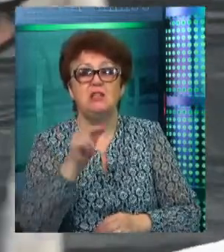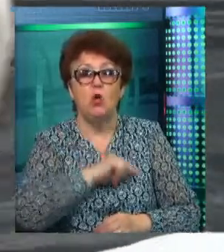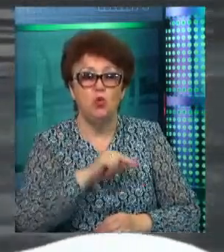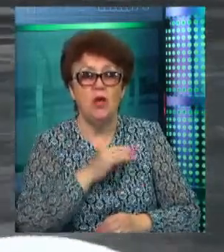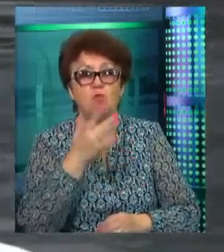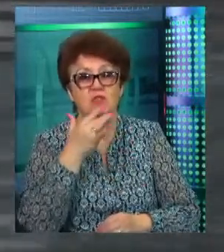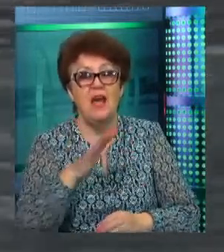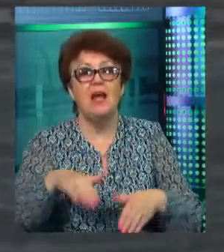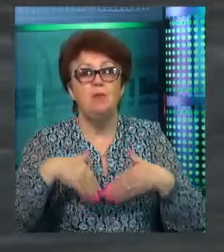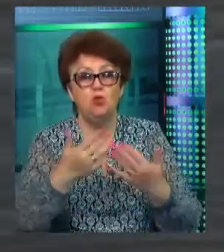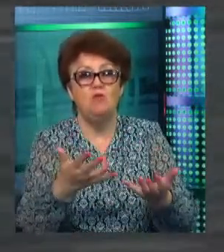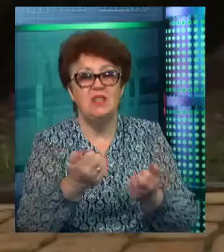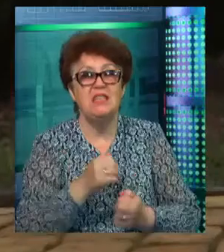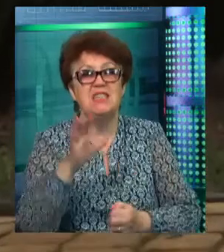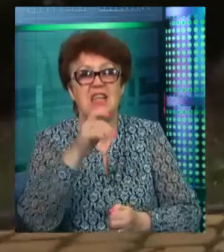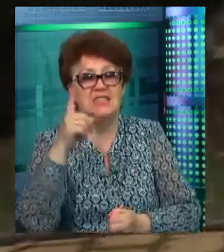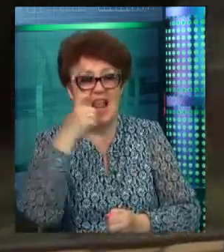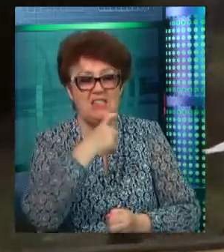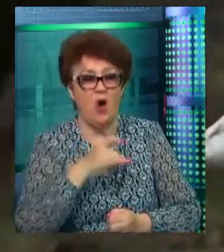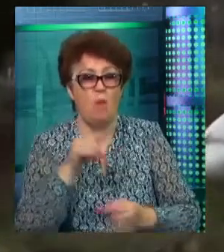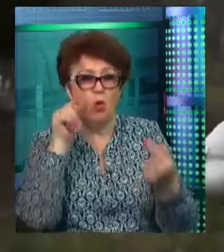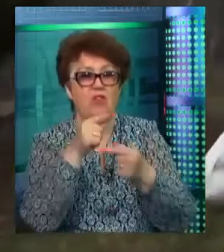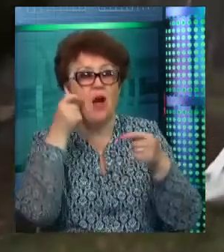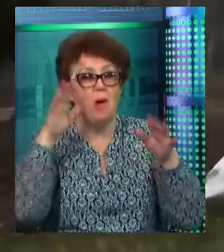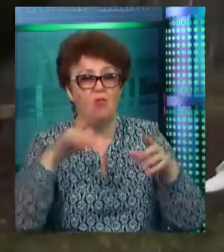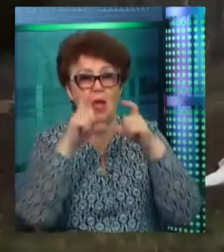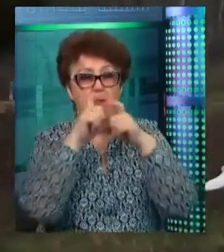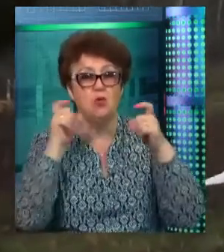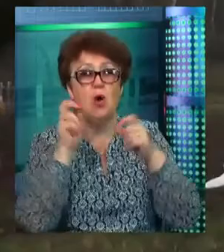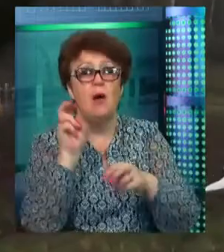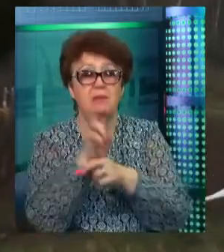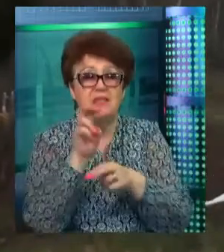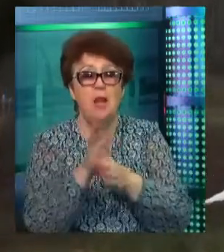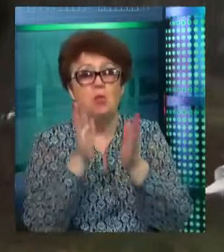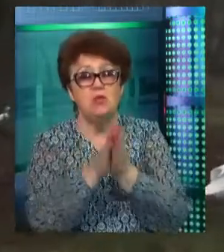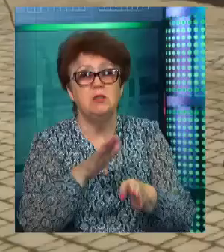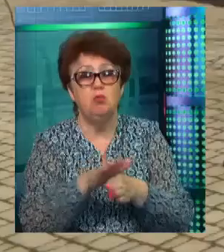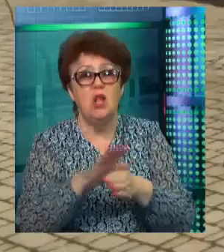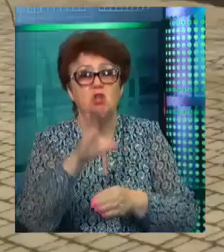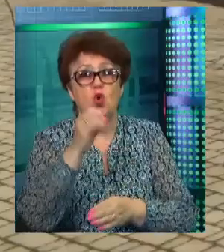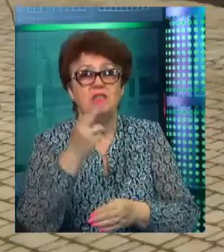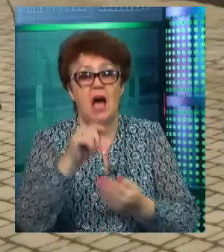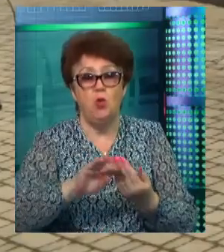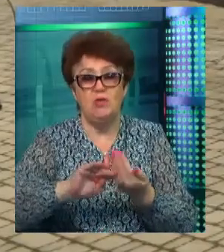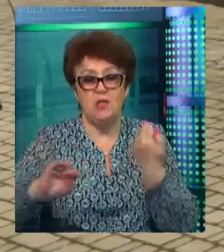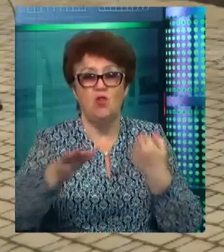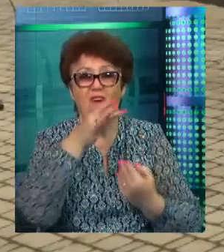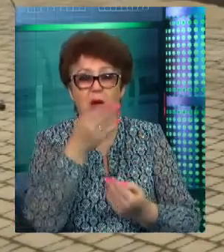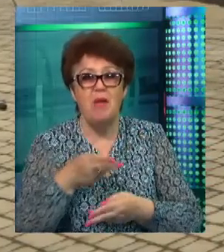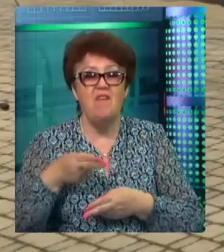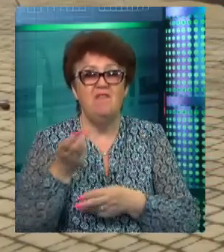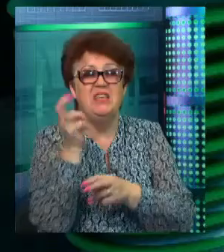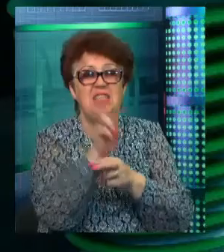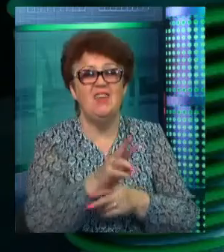рекомендуют взять с собой средство от комаров и маску также посетители просит соблюдать социальную дистанцию во время визита в